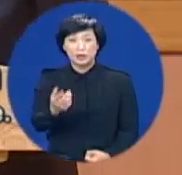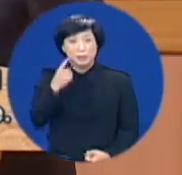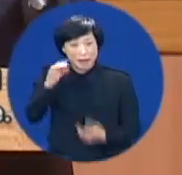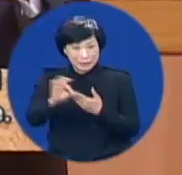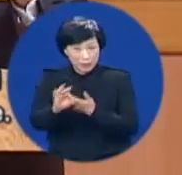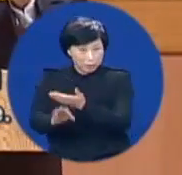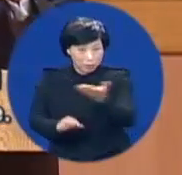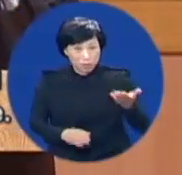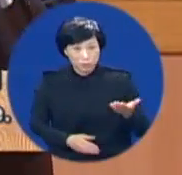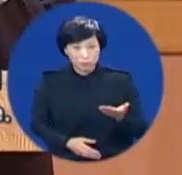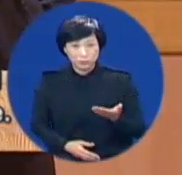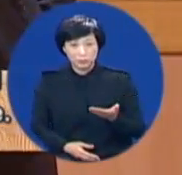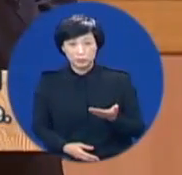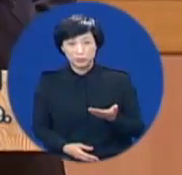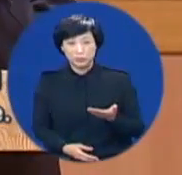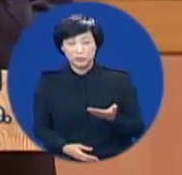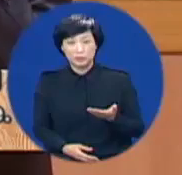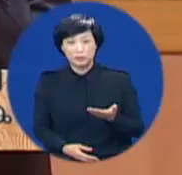만약에 여러분이